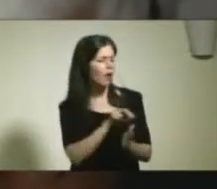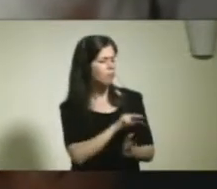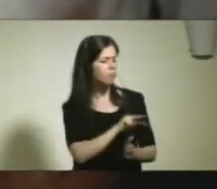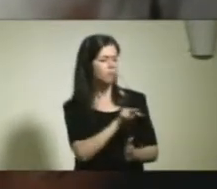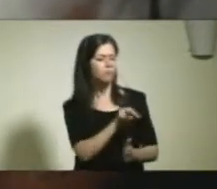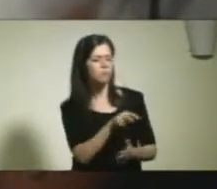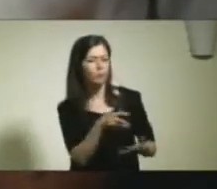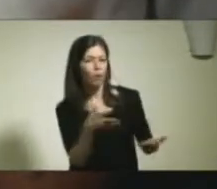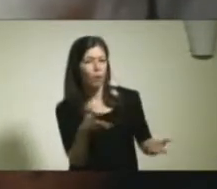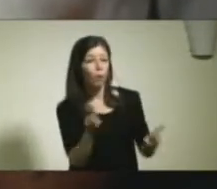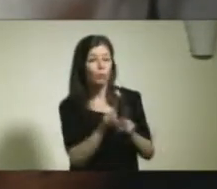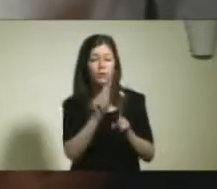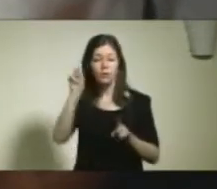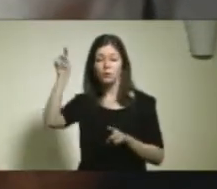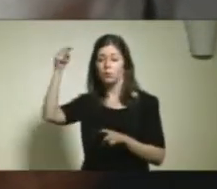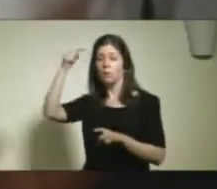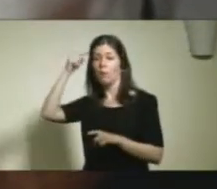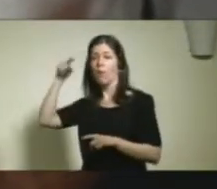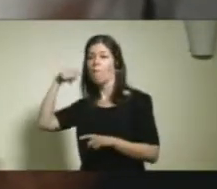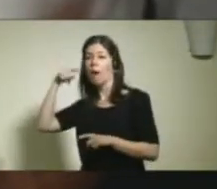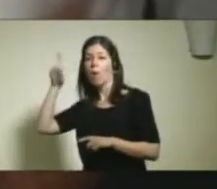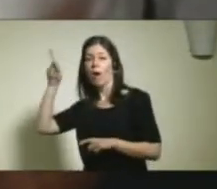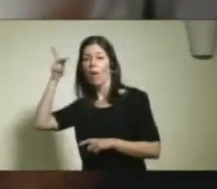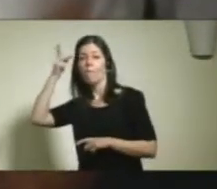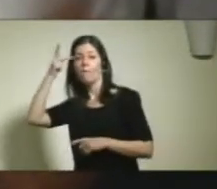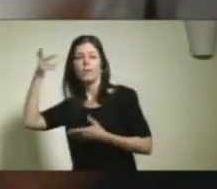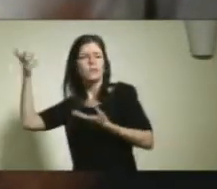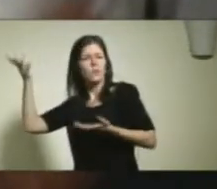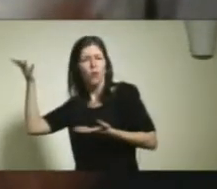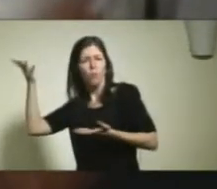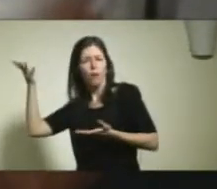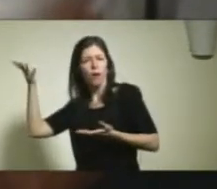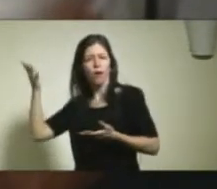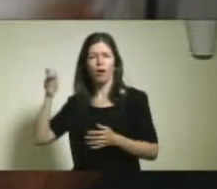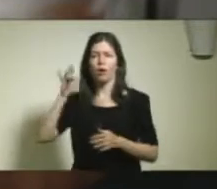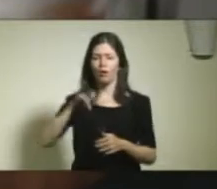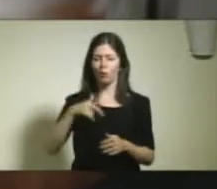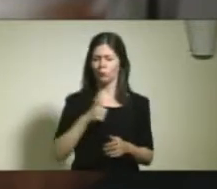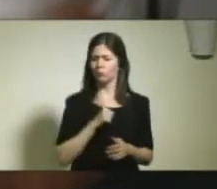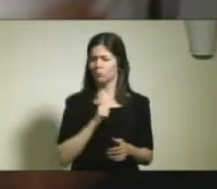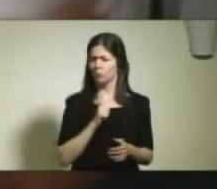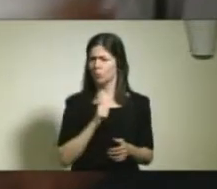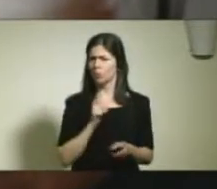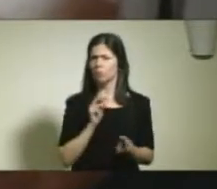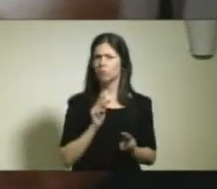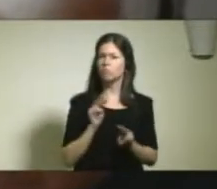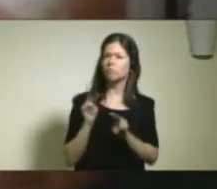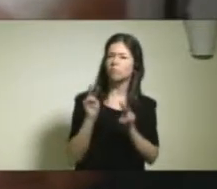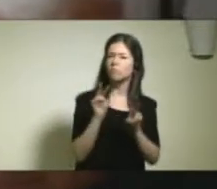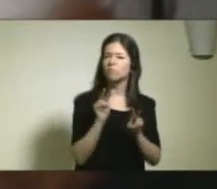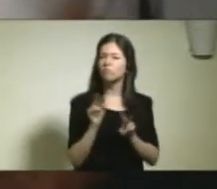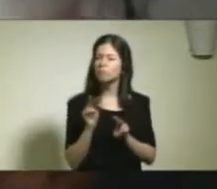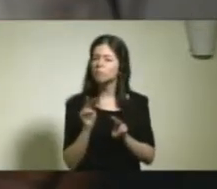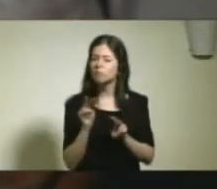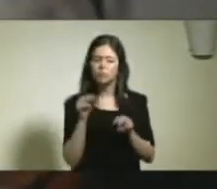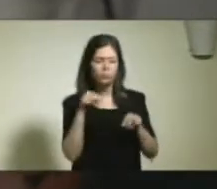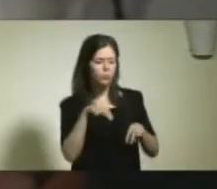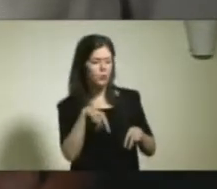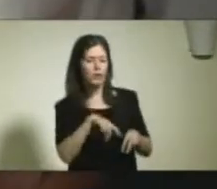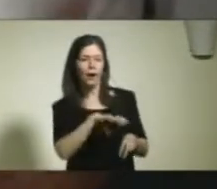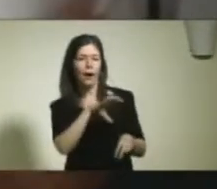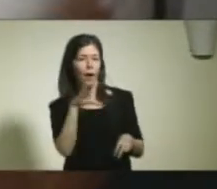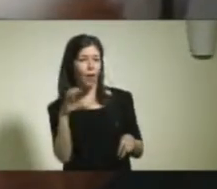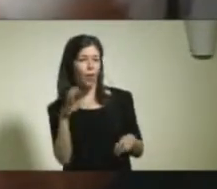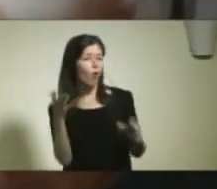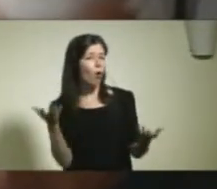au niveau parlementaire et politique. Parce que j'imagine, on connaît ici au Canada, les